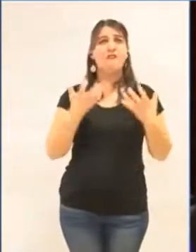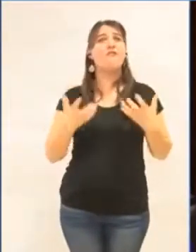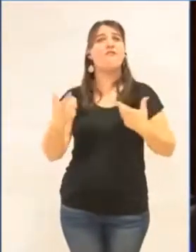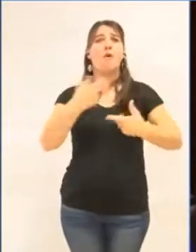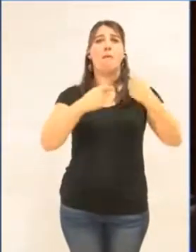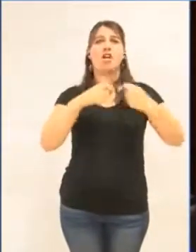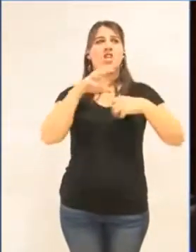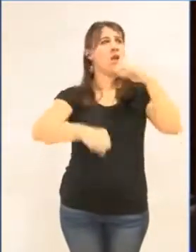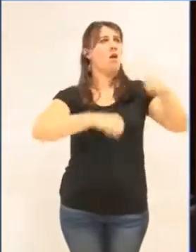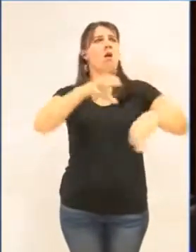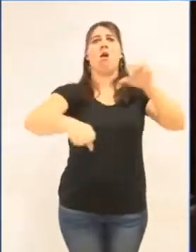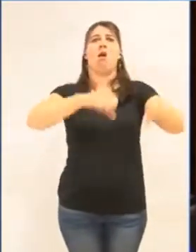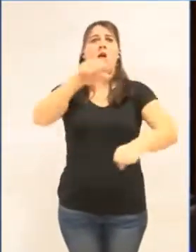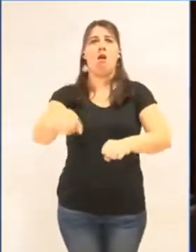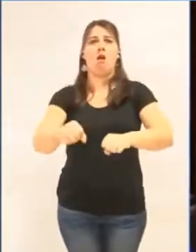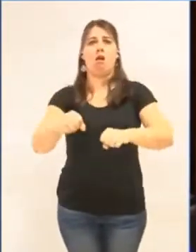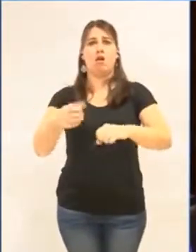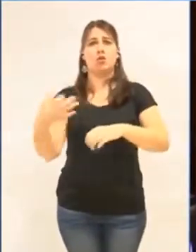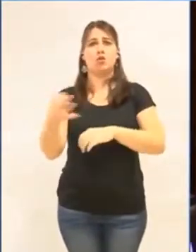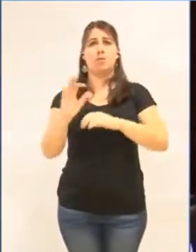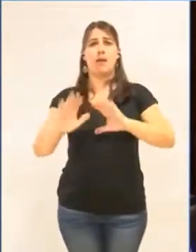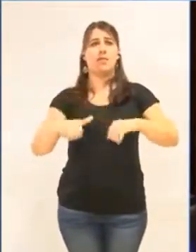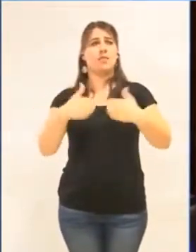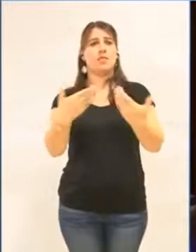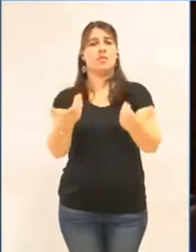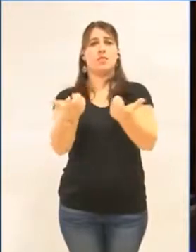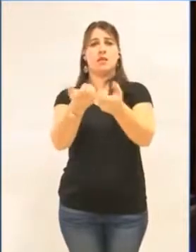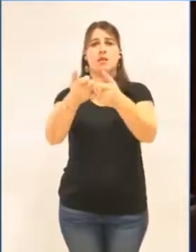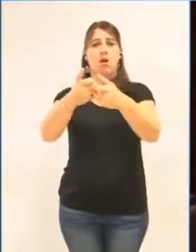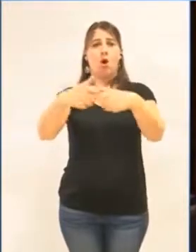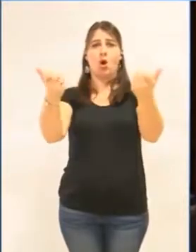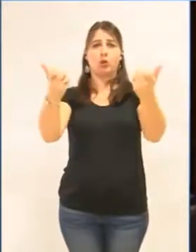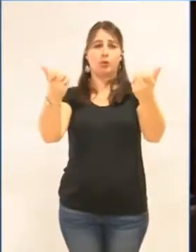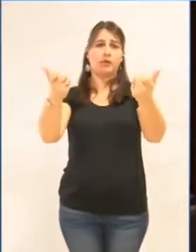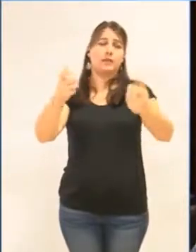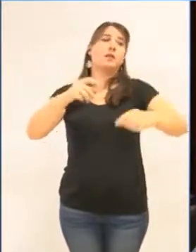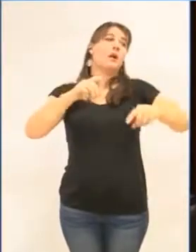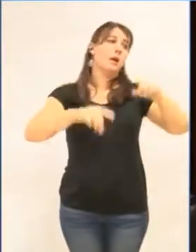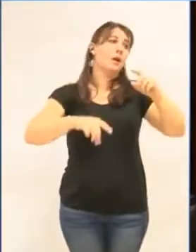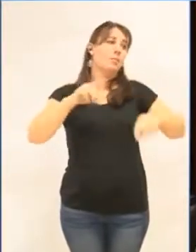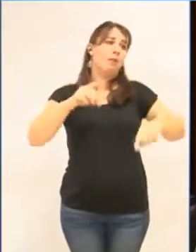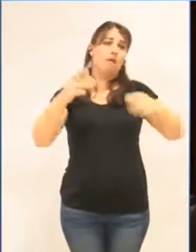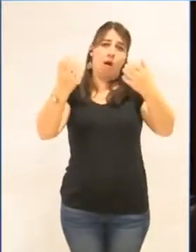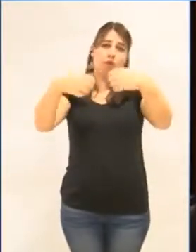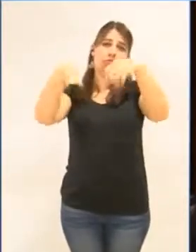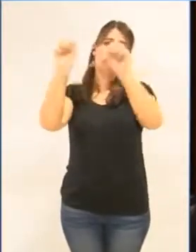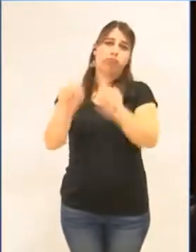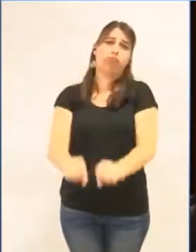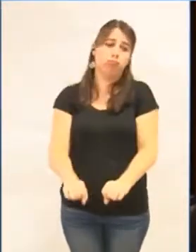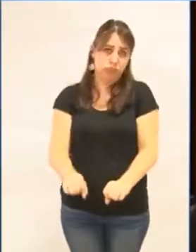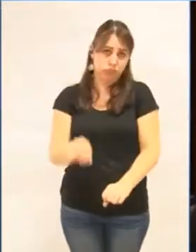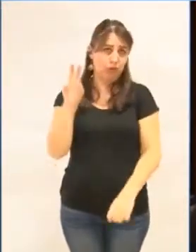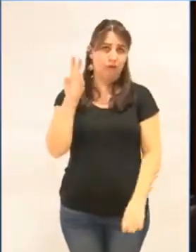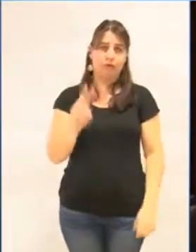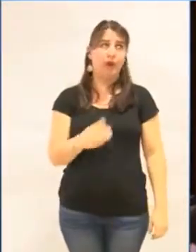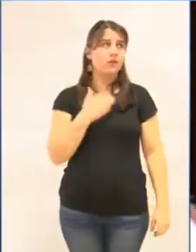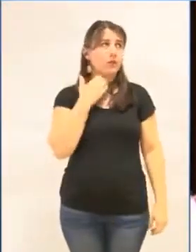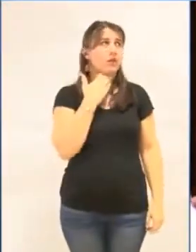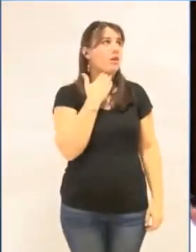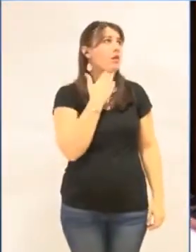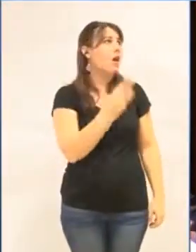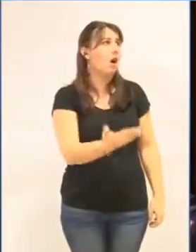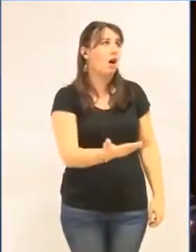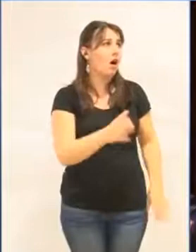part d'entreprises qui, quelques semaines après, étaient parfois en dépôt de bilan et n'étaient pas en mesure de